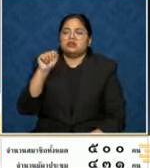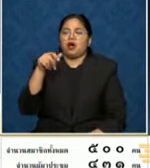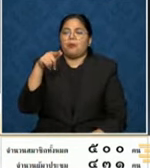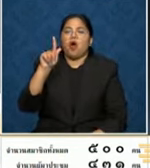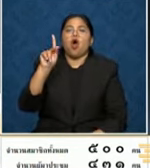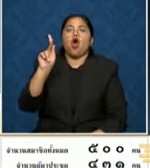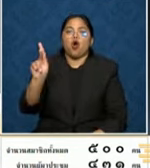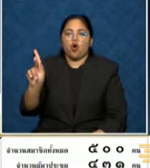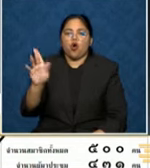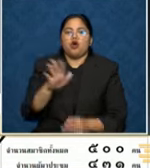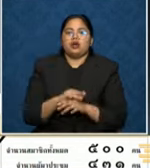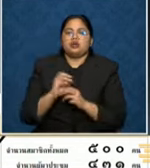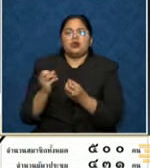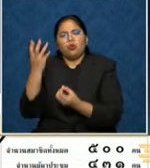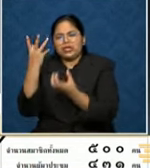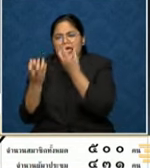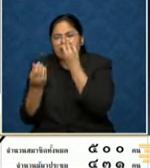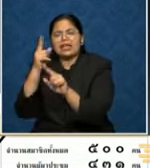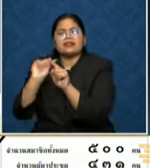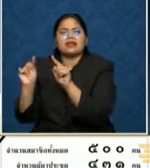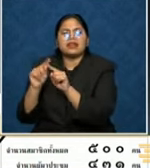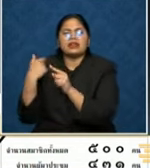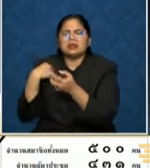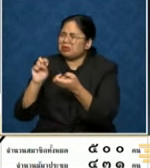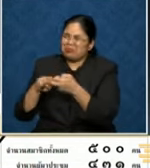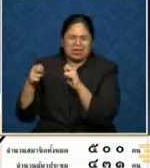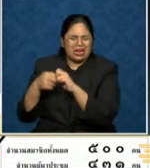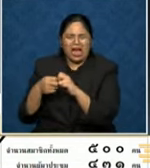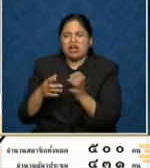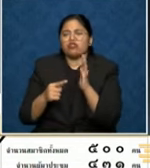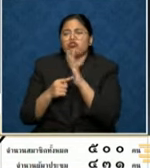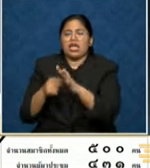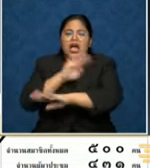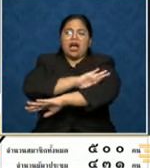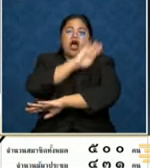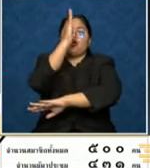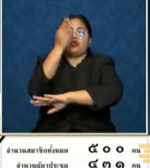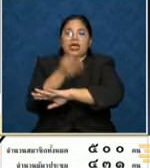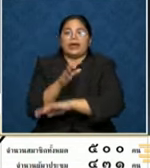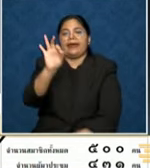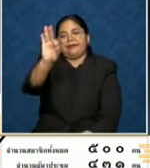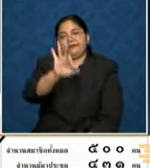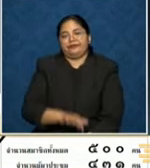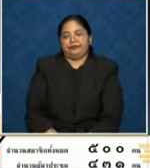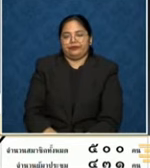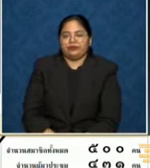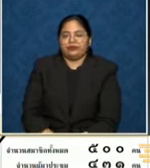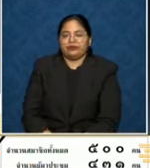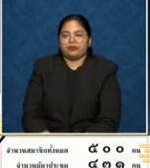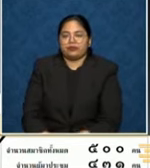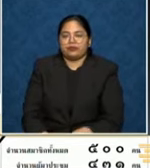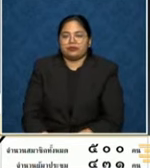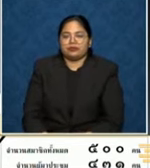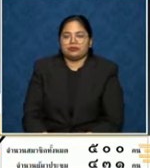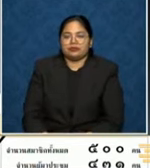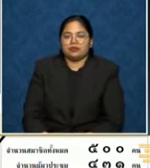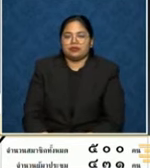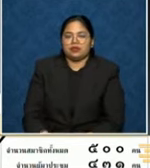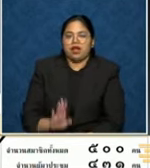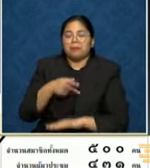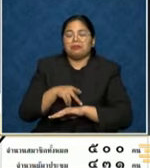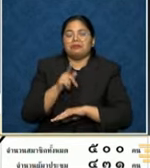ที่ไปอยู่ในพื้นที่ของอุทยานต่างๆที่มีปัญหาอยู่เช่นเขาใหญ่ในขณะนี้ F ครับท่านประธานครับต่อไปครับท่านประธ